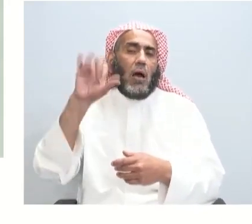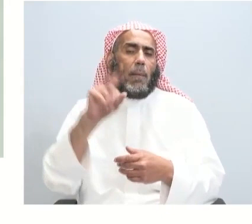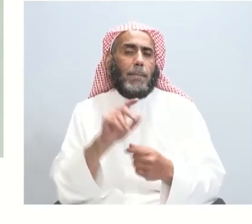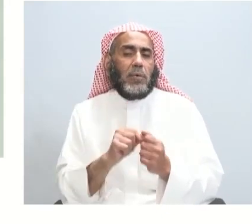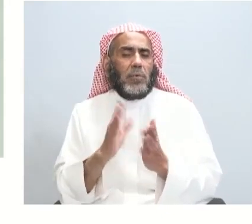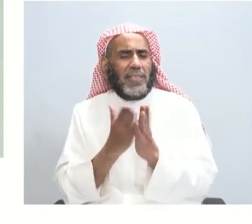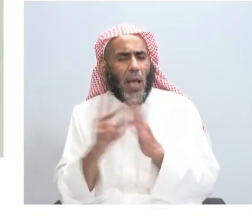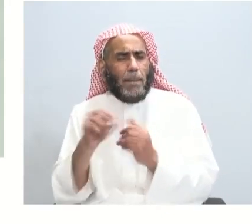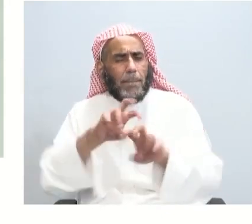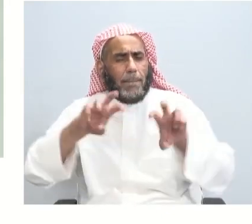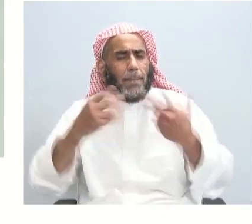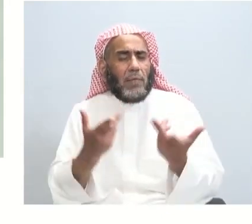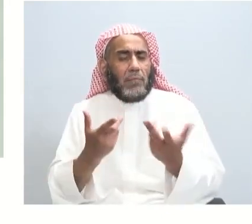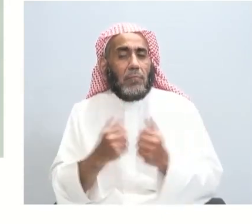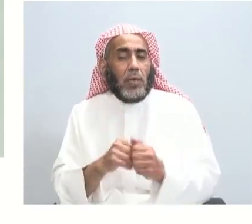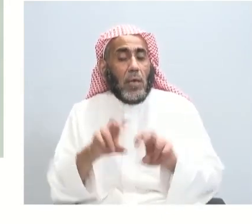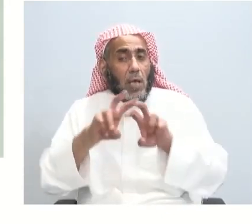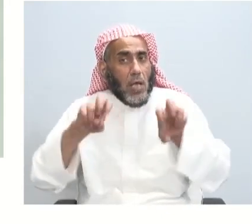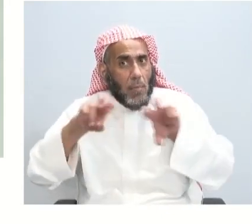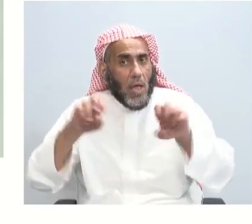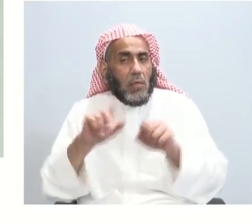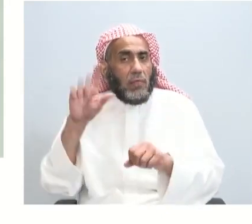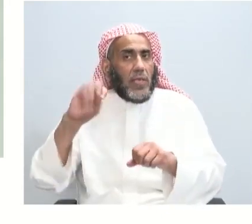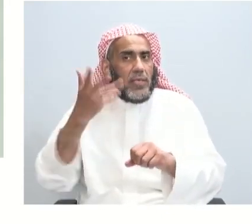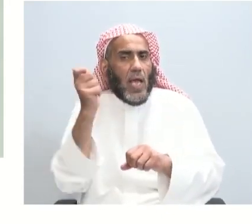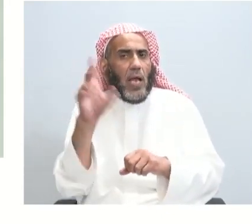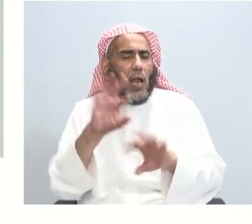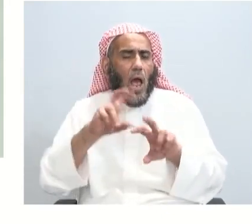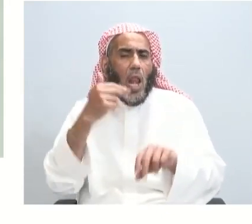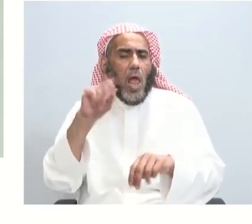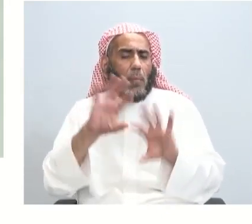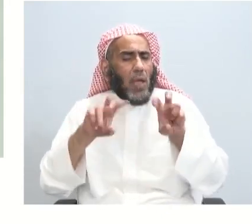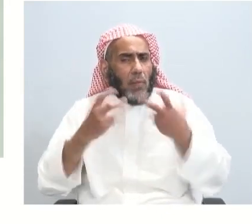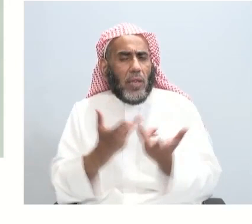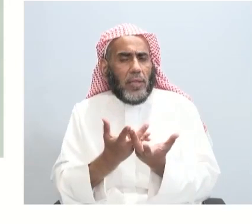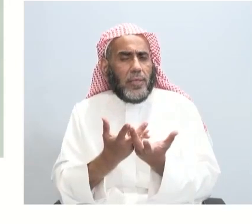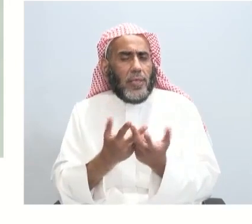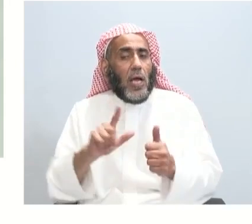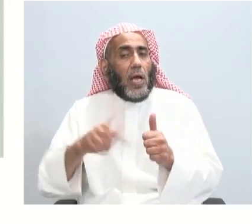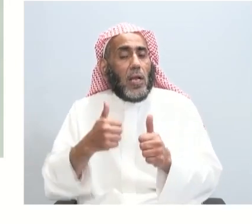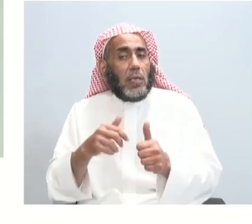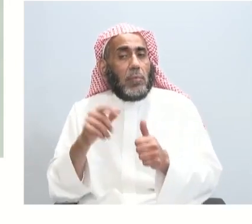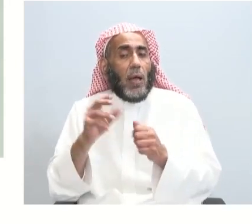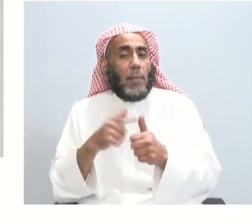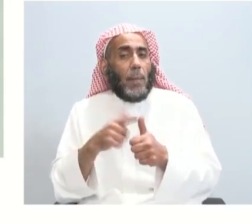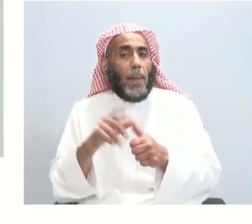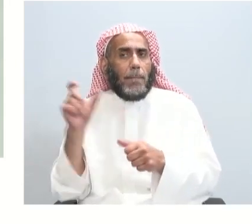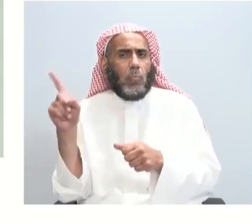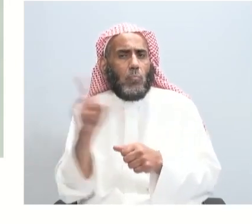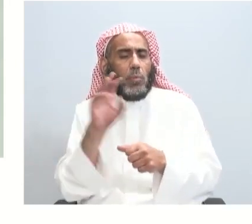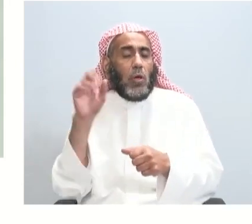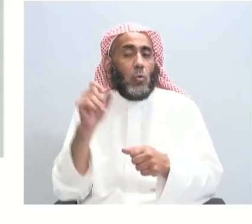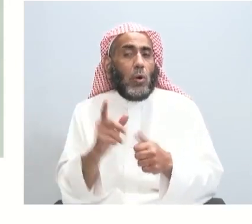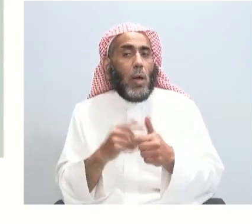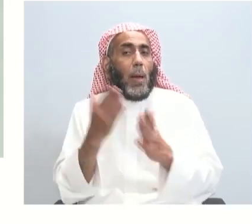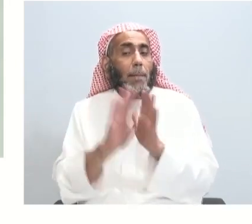إن قلت لك ابحث في لسان العرب كيف تبحث؟ هل يبدأ لسان العرب ابن منظور